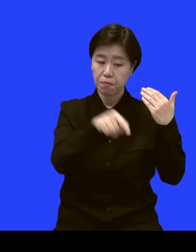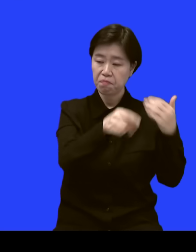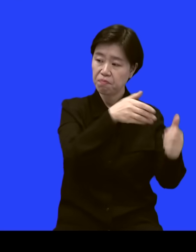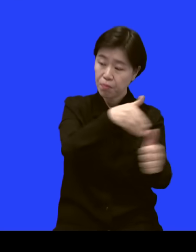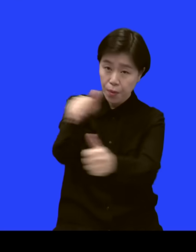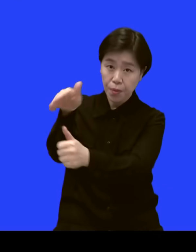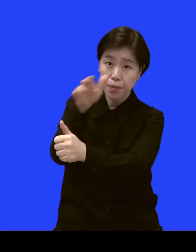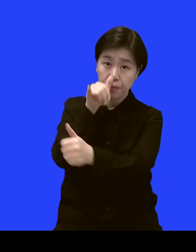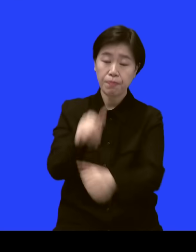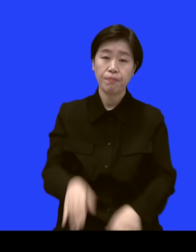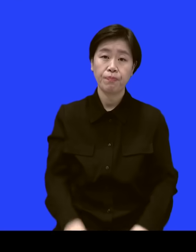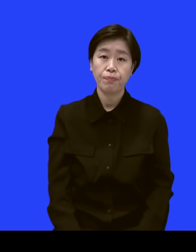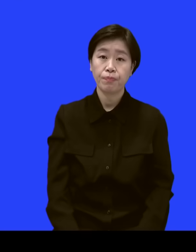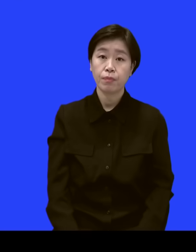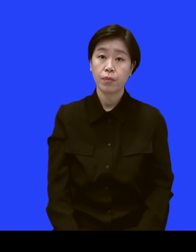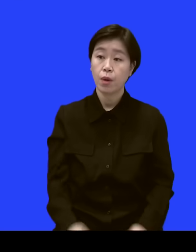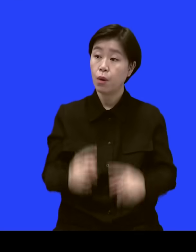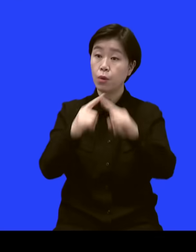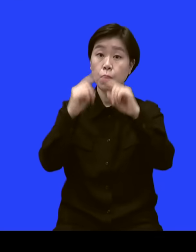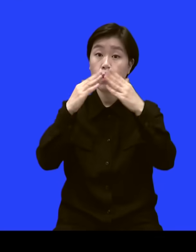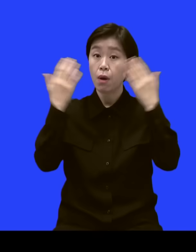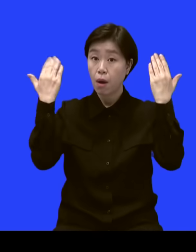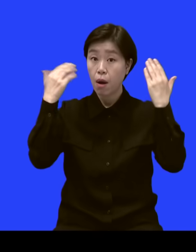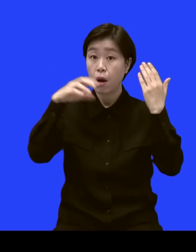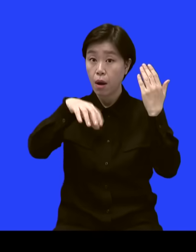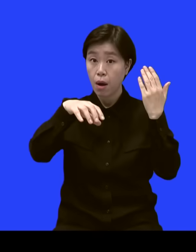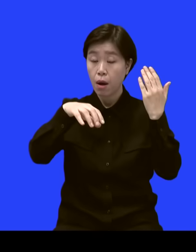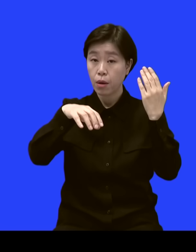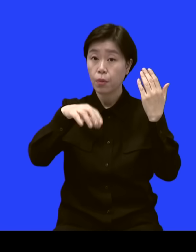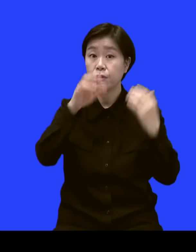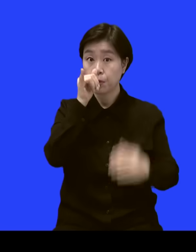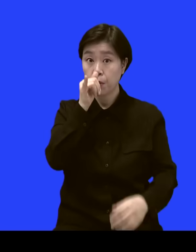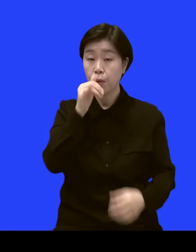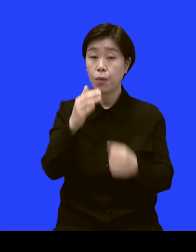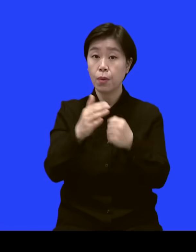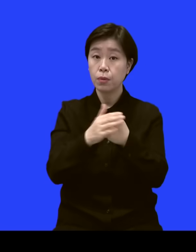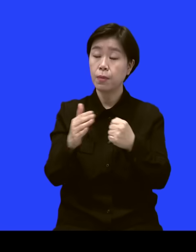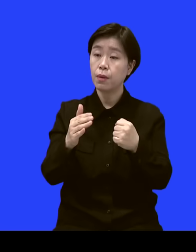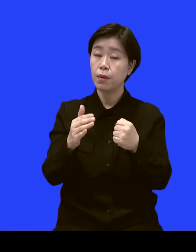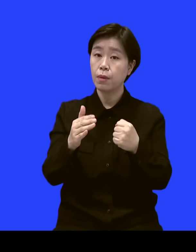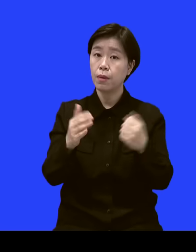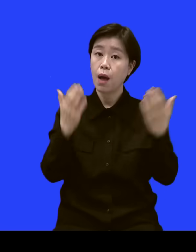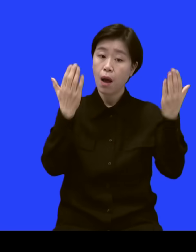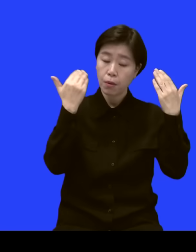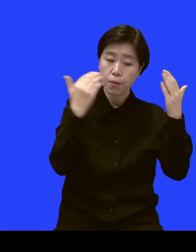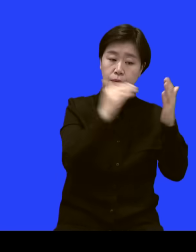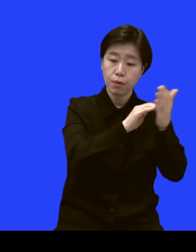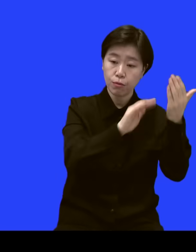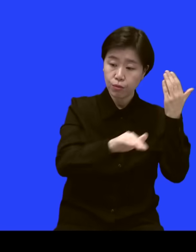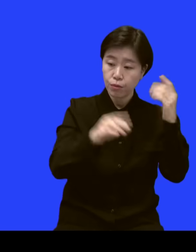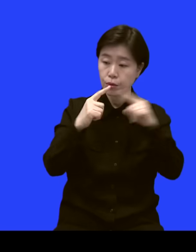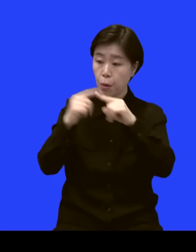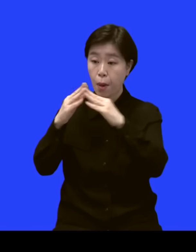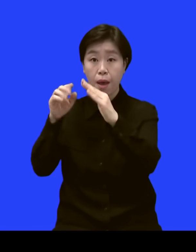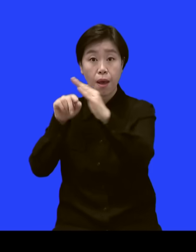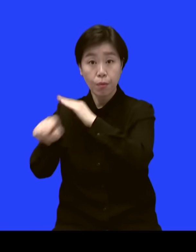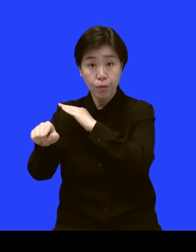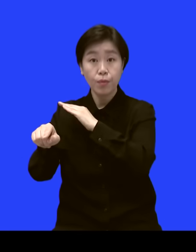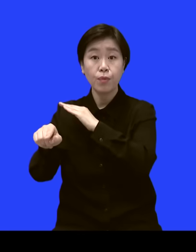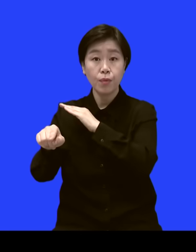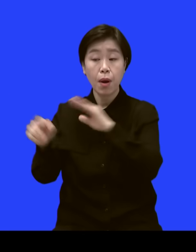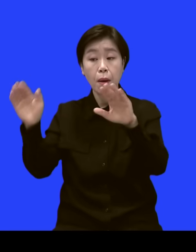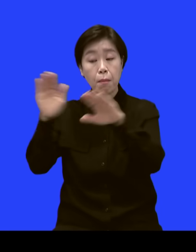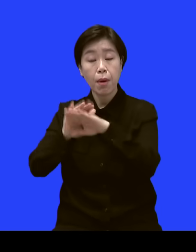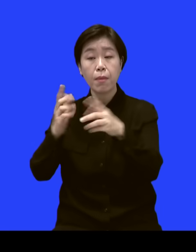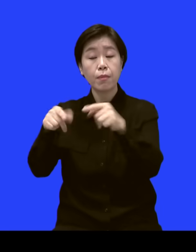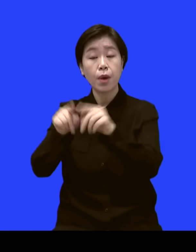있어가지고 네네. 거기서 이제 영어, 성경 아이들 하는데 그것도 너무 좋아하는 거예요. 아이들이 목사님과 그렇게 있는 시간들을 아이들도 느끼는